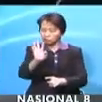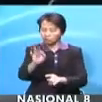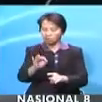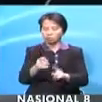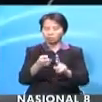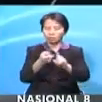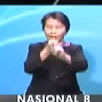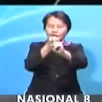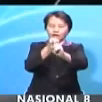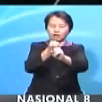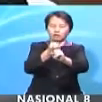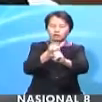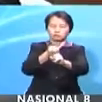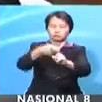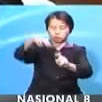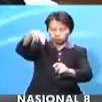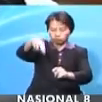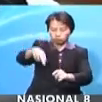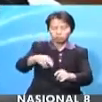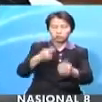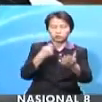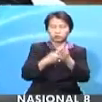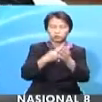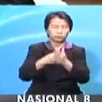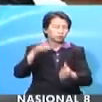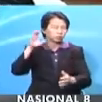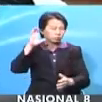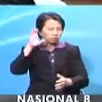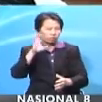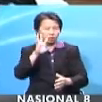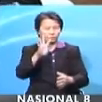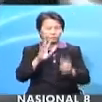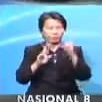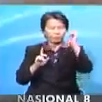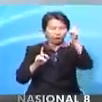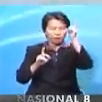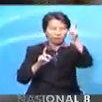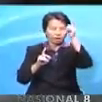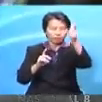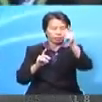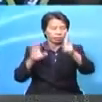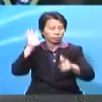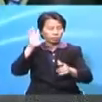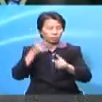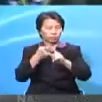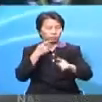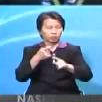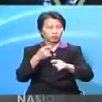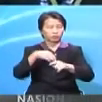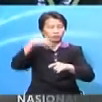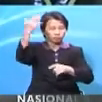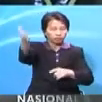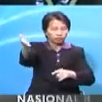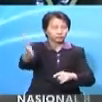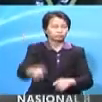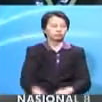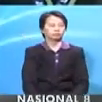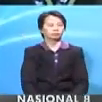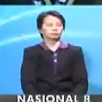tersangkut pada dawai pagar dan tiba-tiba kedengaran 14 tembakan dilepaskan dari arah Negara Jiran